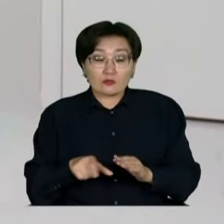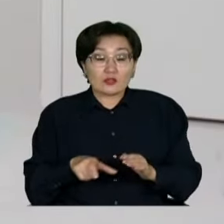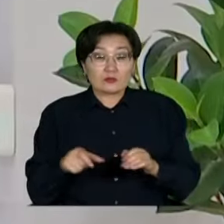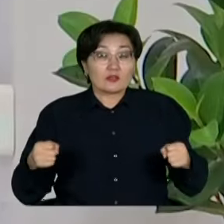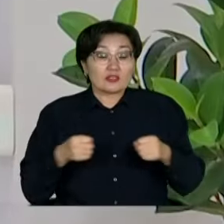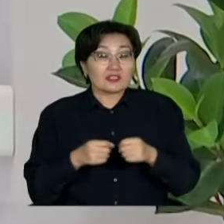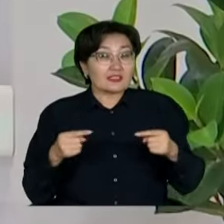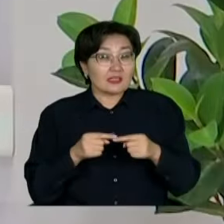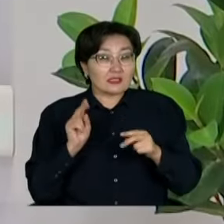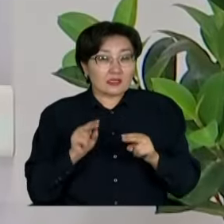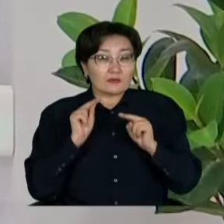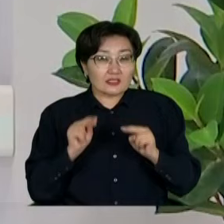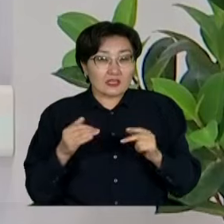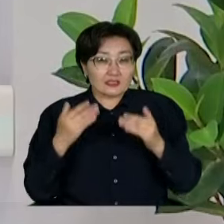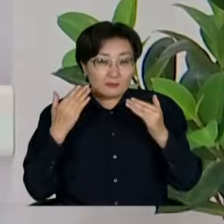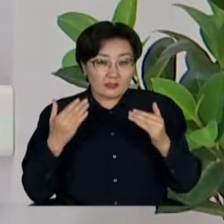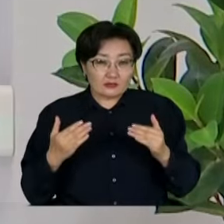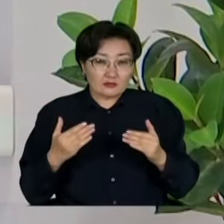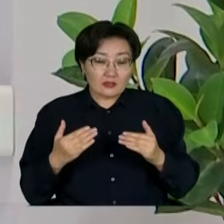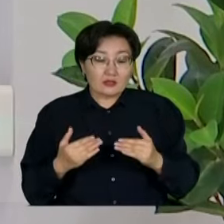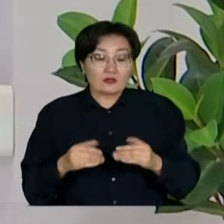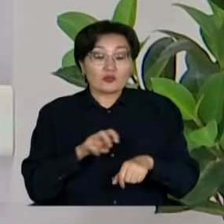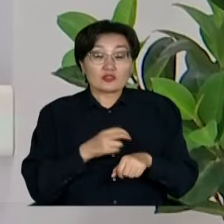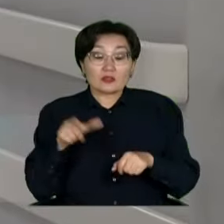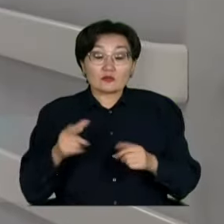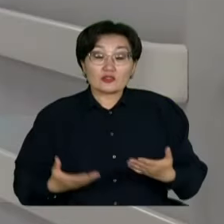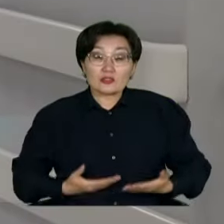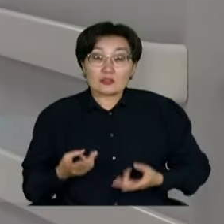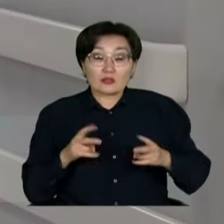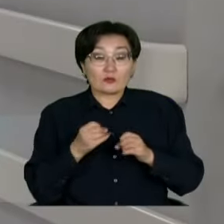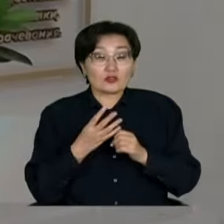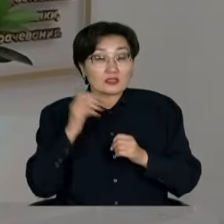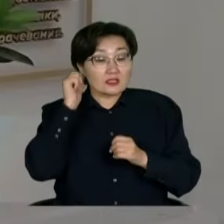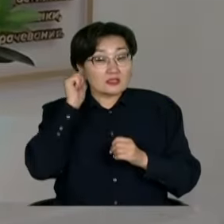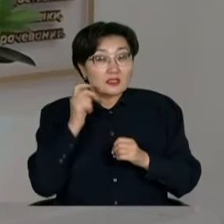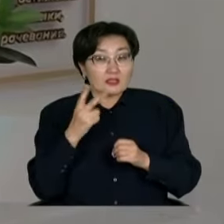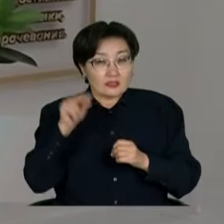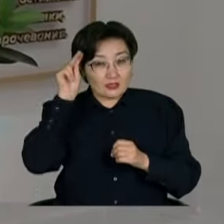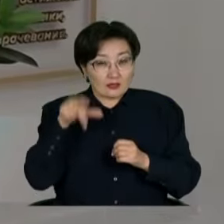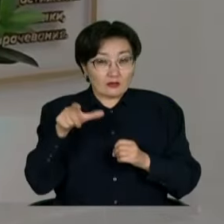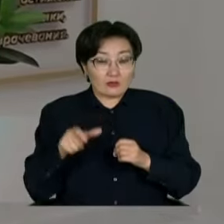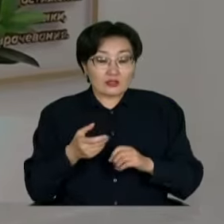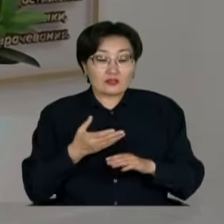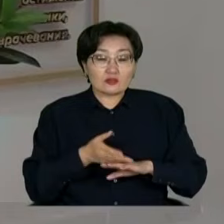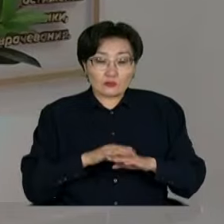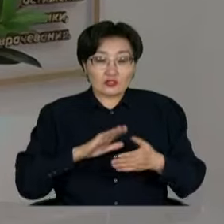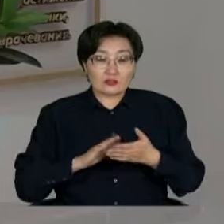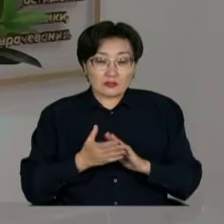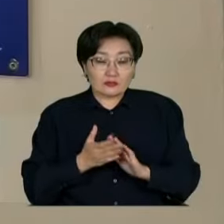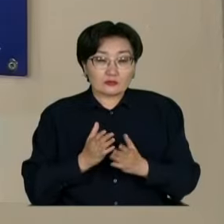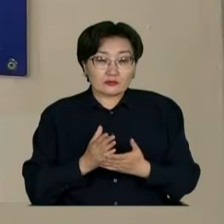нақты кімнің кінәлі екені әзірге белгісіз. Ал дәрігерлер аман қалған 14 жастағы 2 баланың жағдайы ауыр деп отыр.